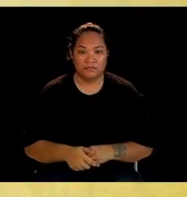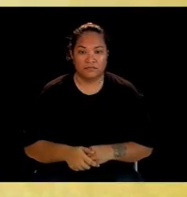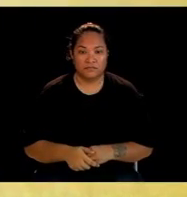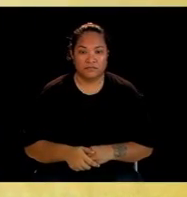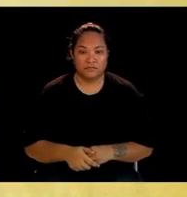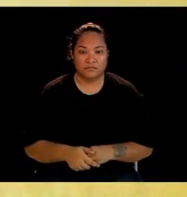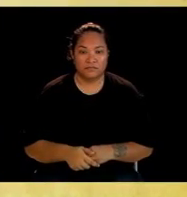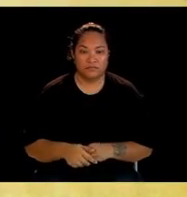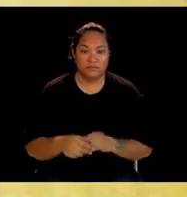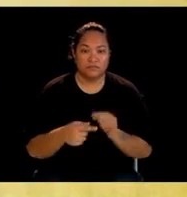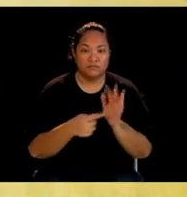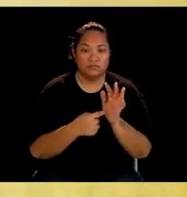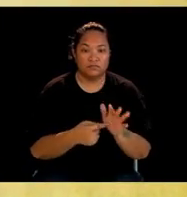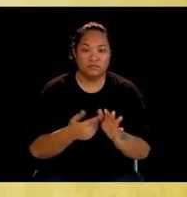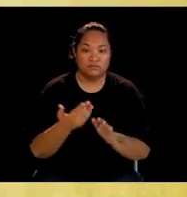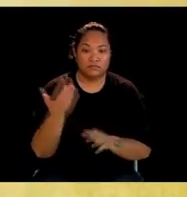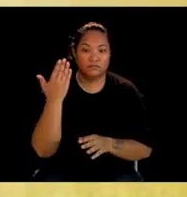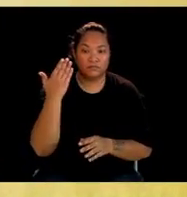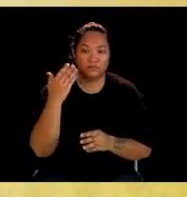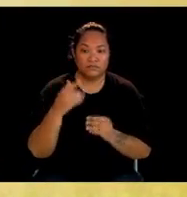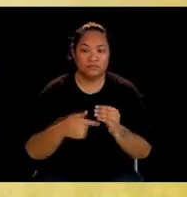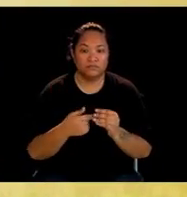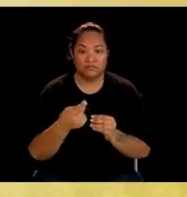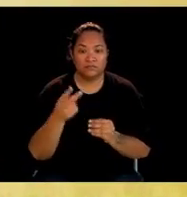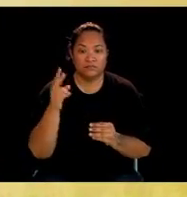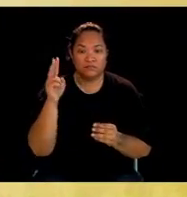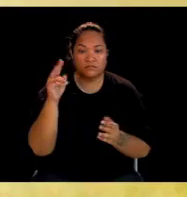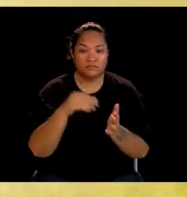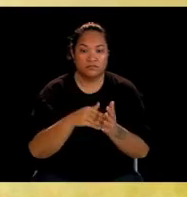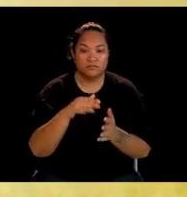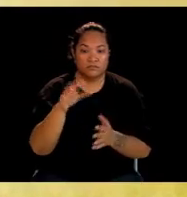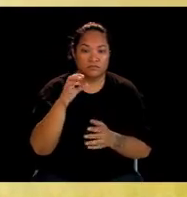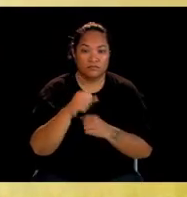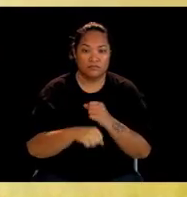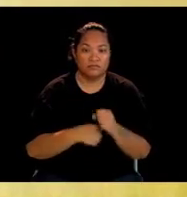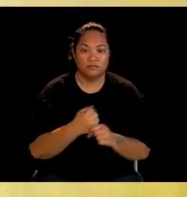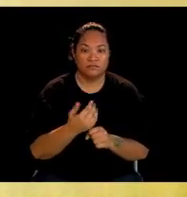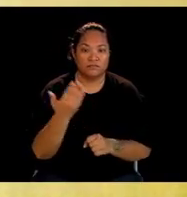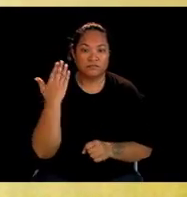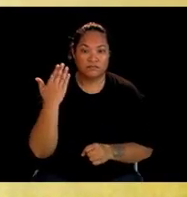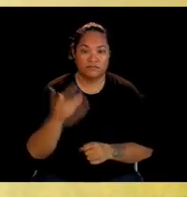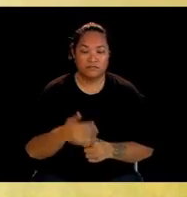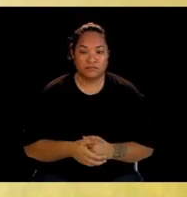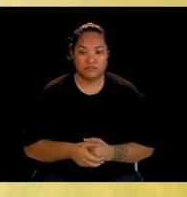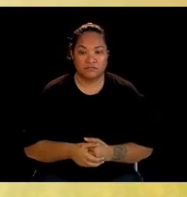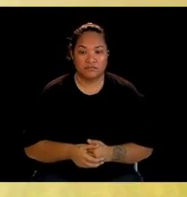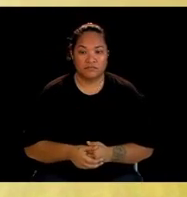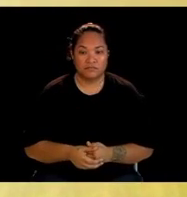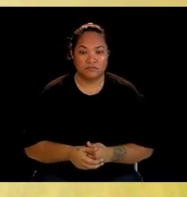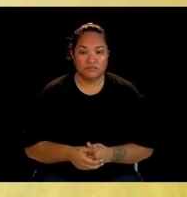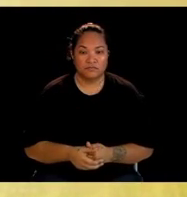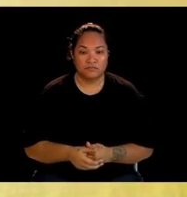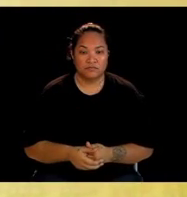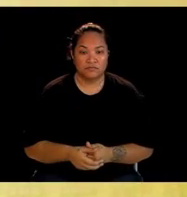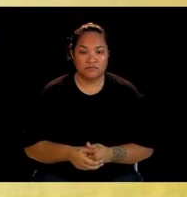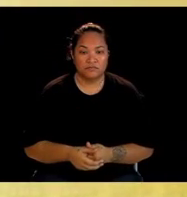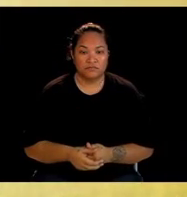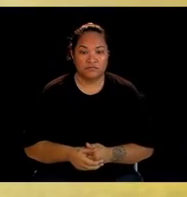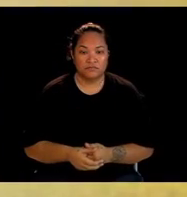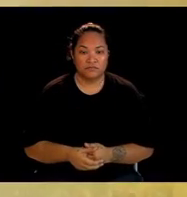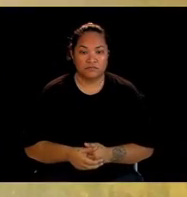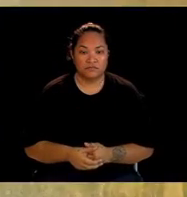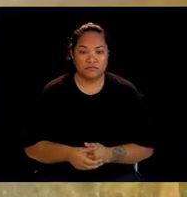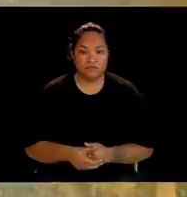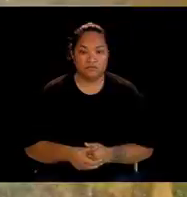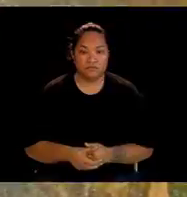Hanaanok ini na finalofan kana hugwa na talan na gaylima na gatos na sakan siha.